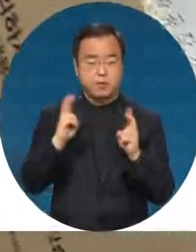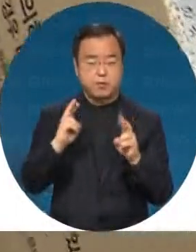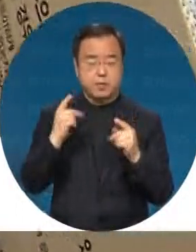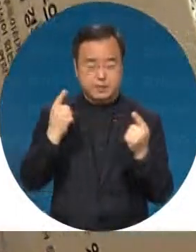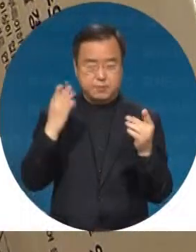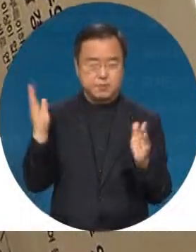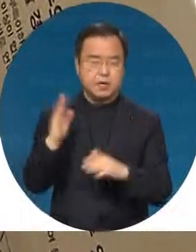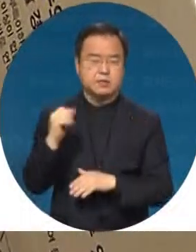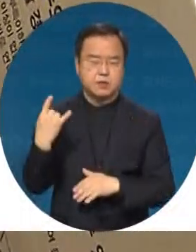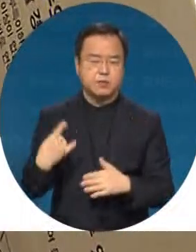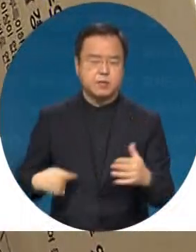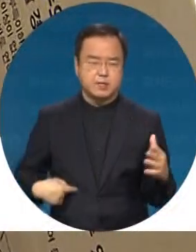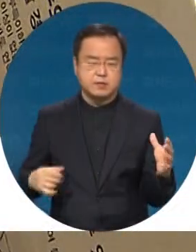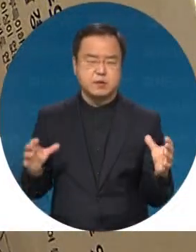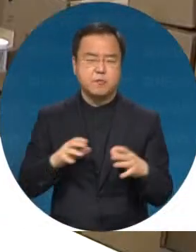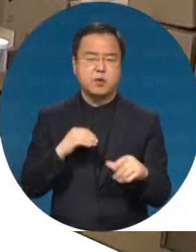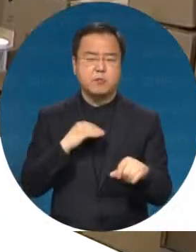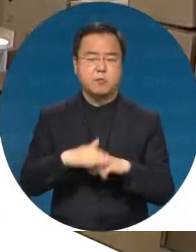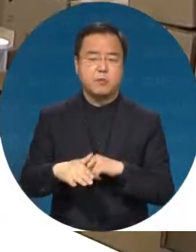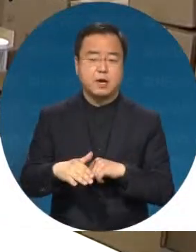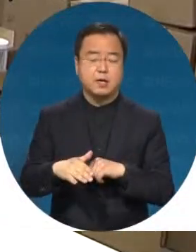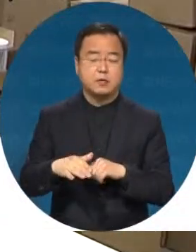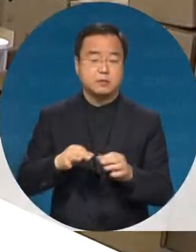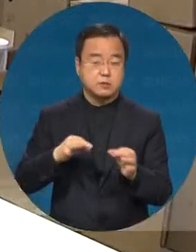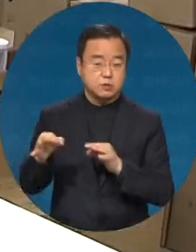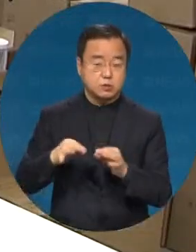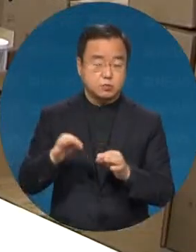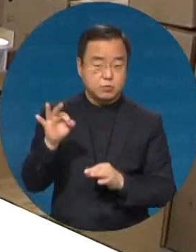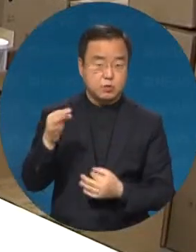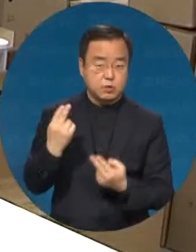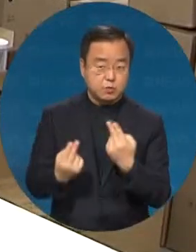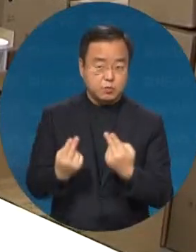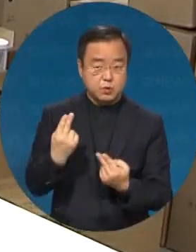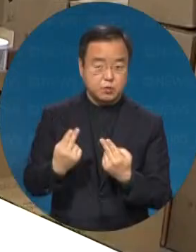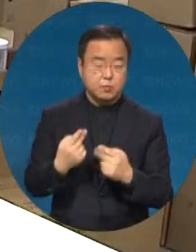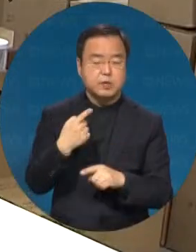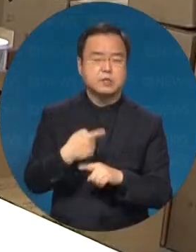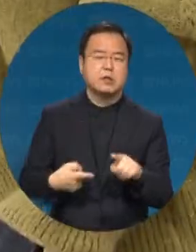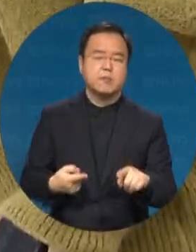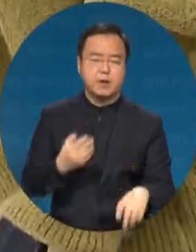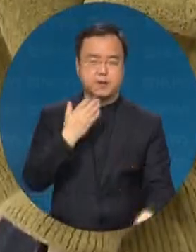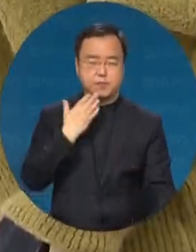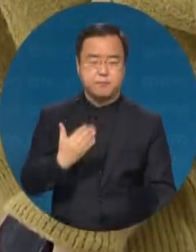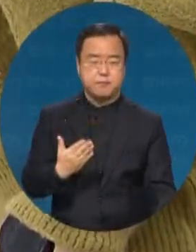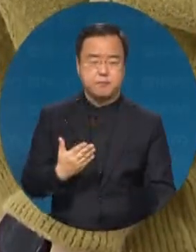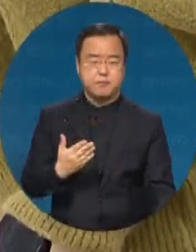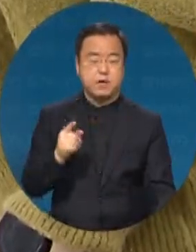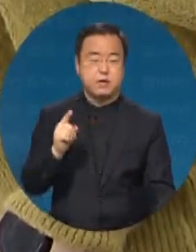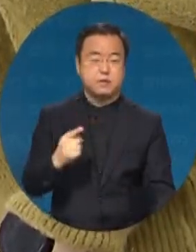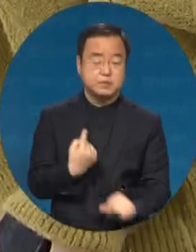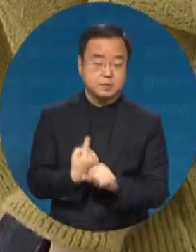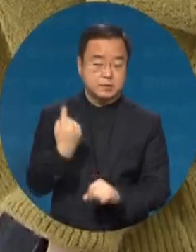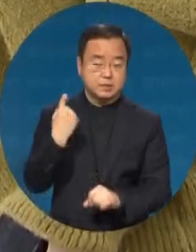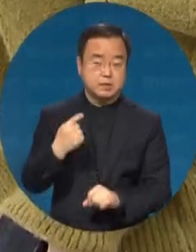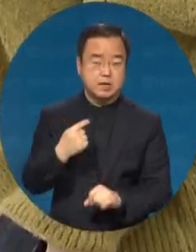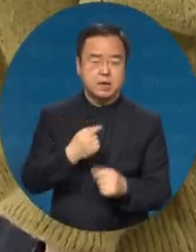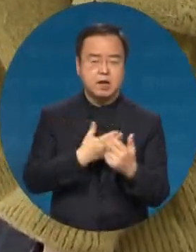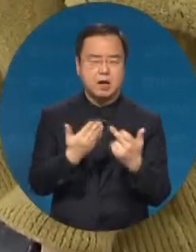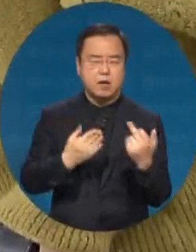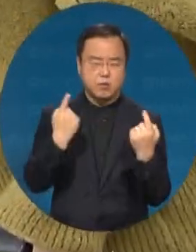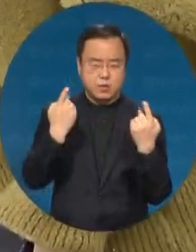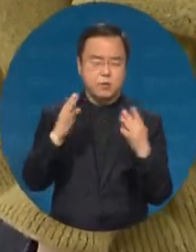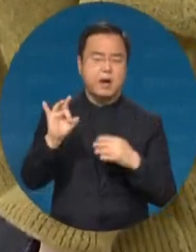방식인데 생필품을 시중 가격에 절반에 살 수 있습니다 협업한 학생회는 지난해 강원대 단 한 곳에 불과했지만